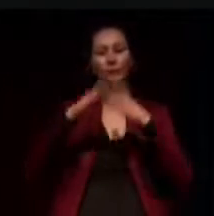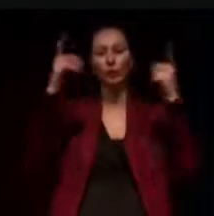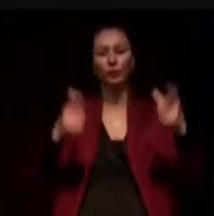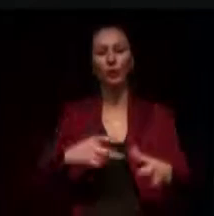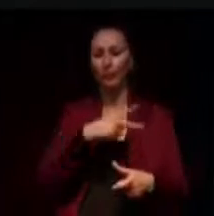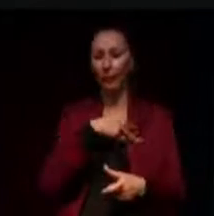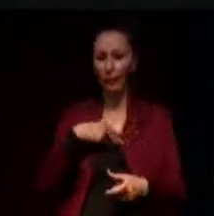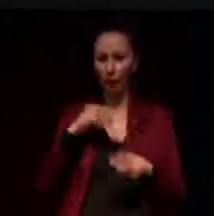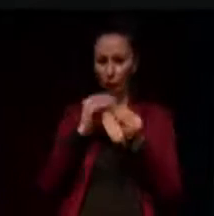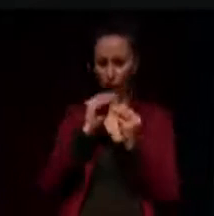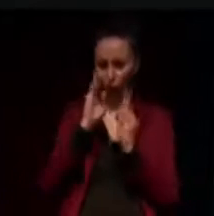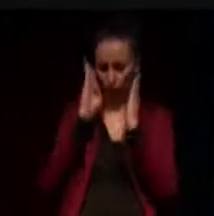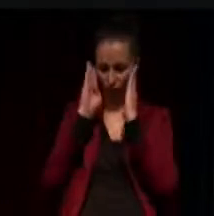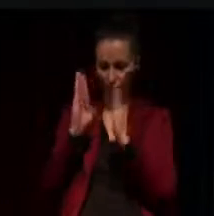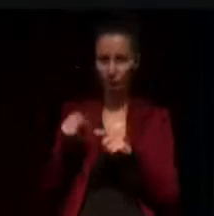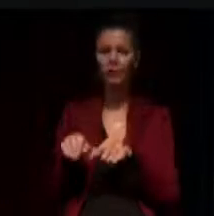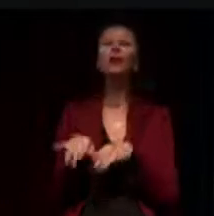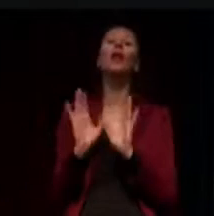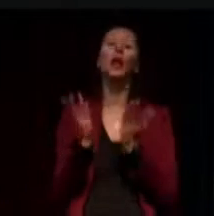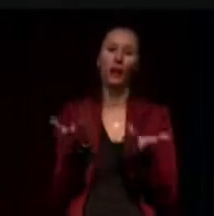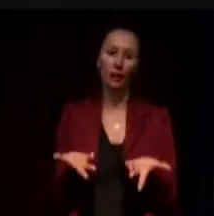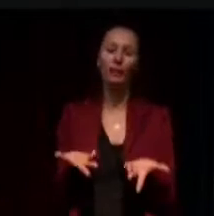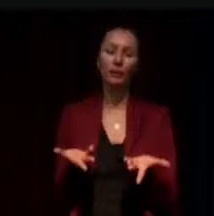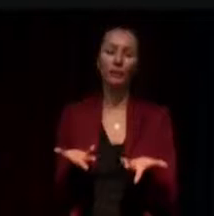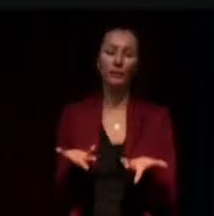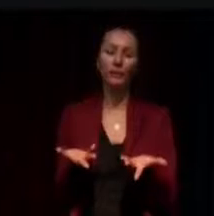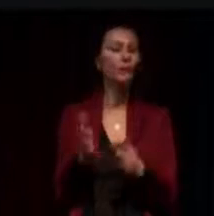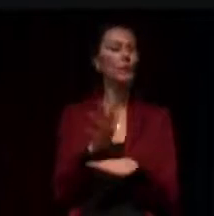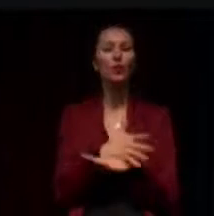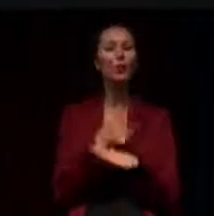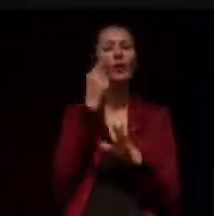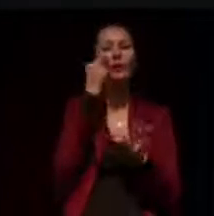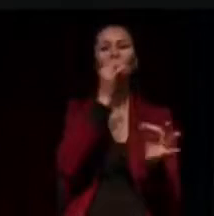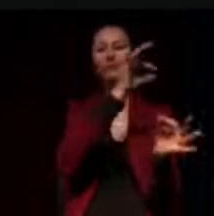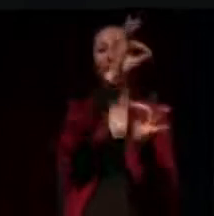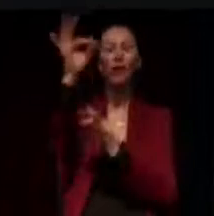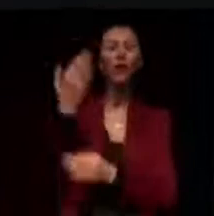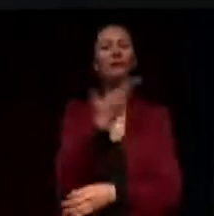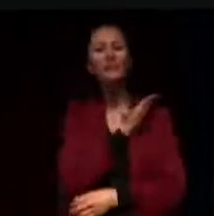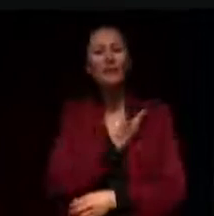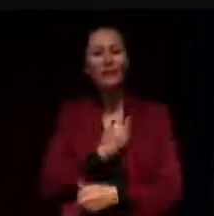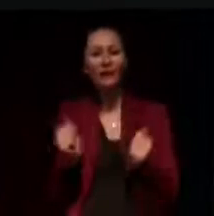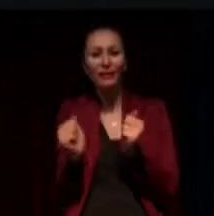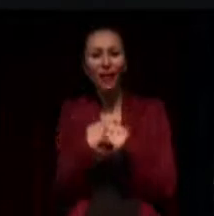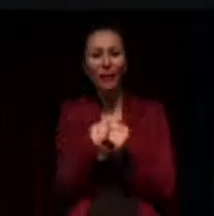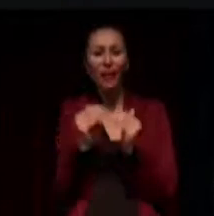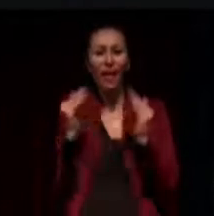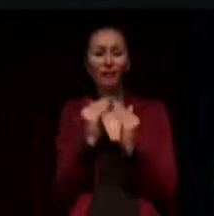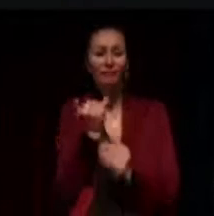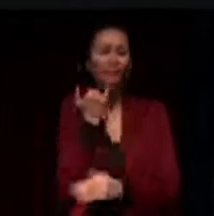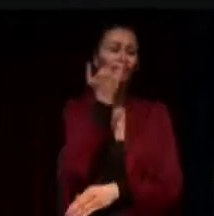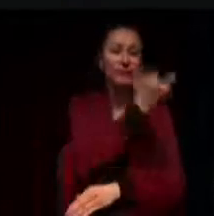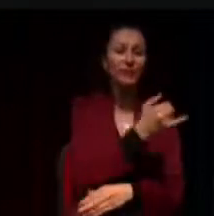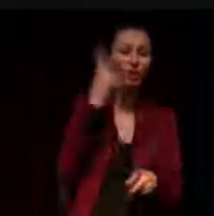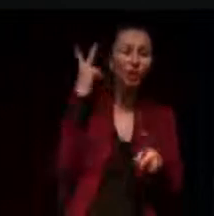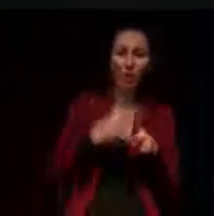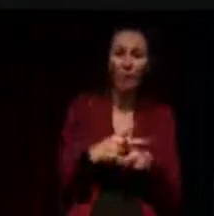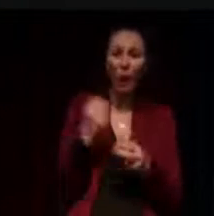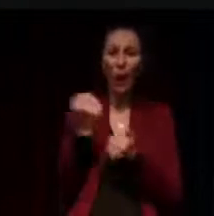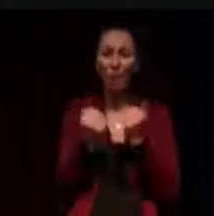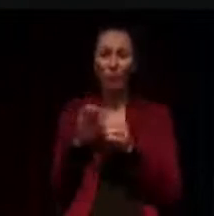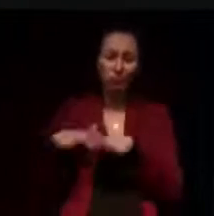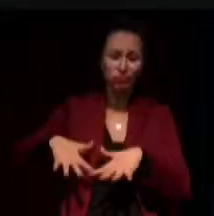Belediyesi'nin sorunu değil de o gün yaşanan problem. Çünkü insanlar sevdiklerinin yanına, evlerine gitmek için bir anda